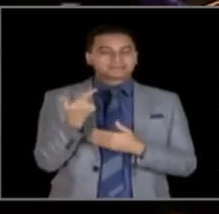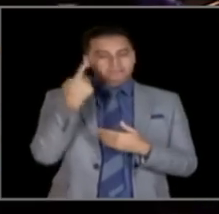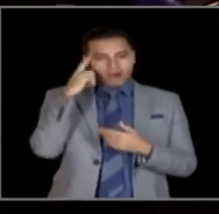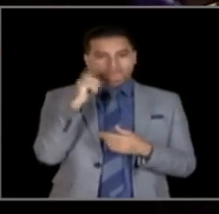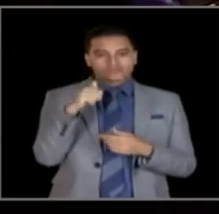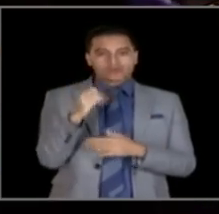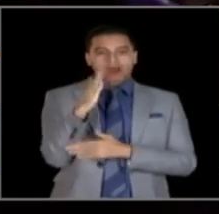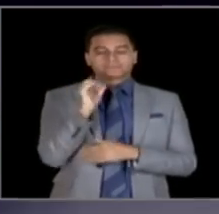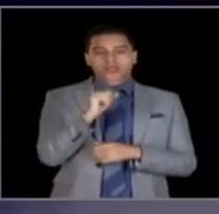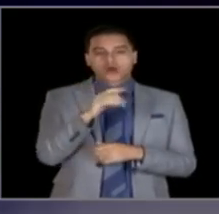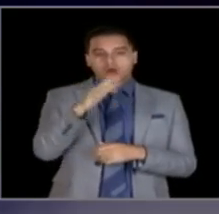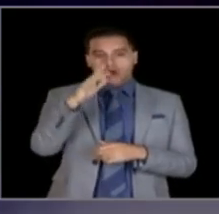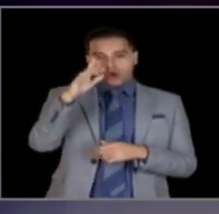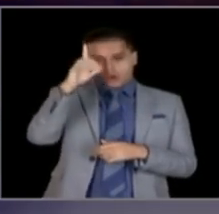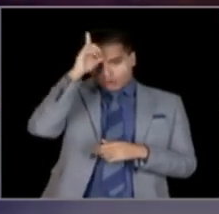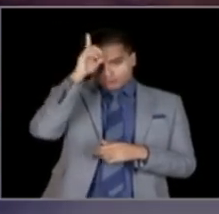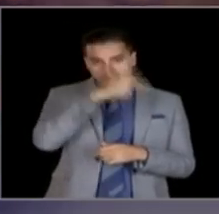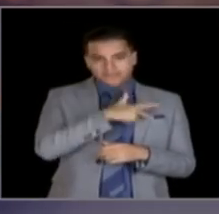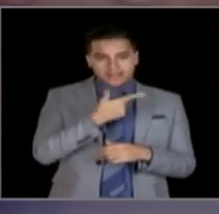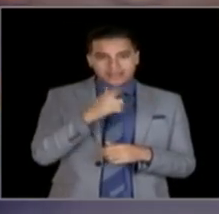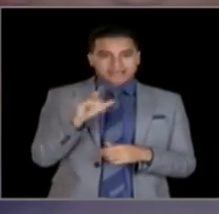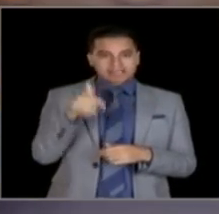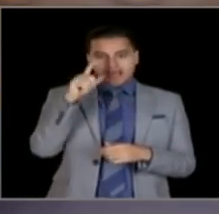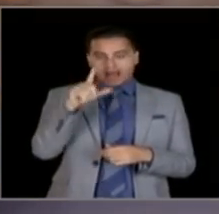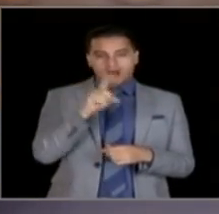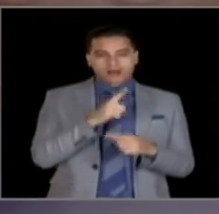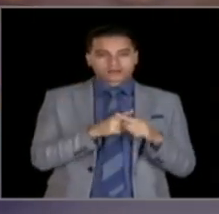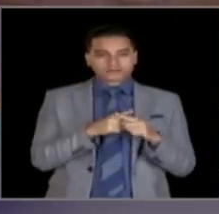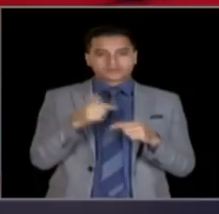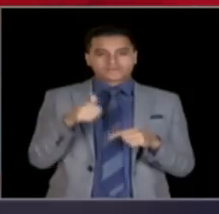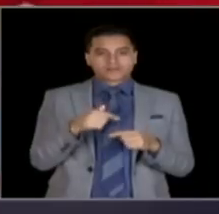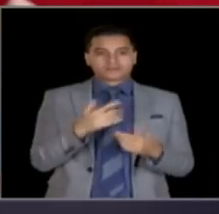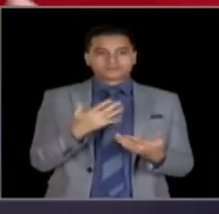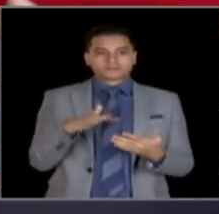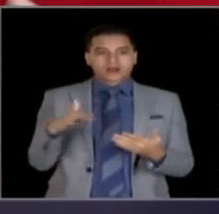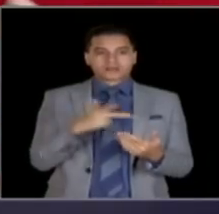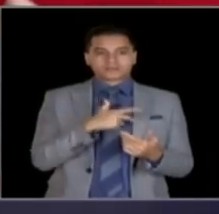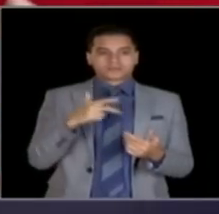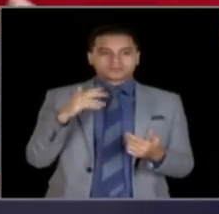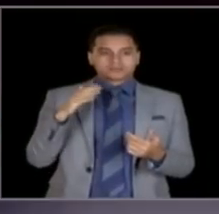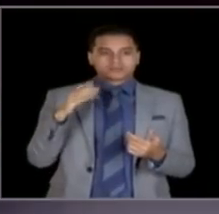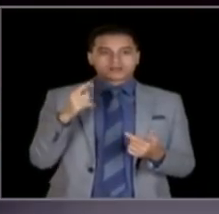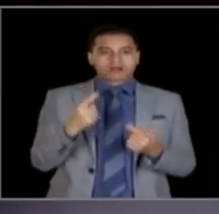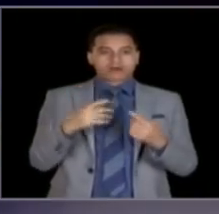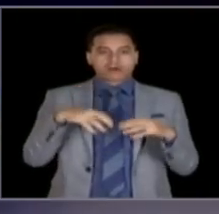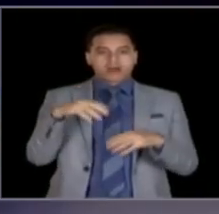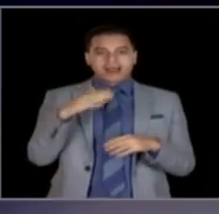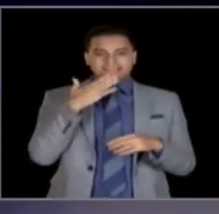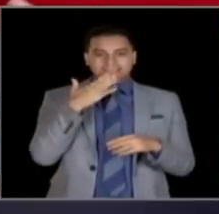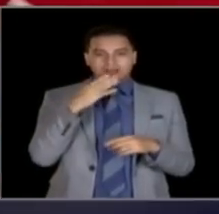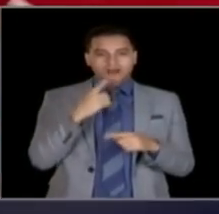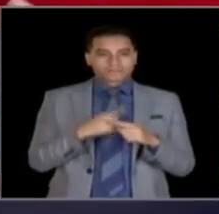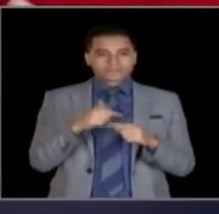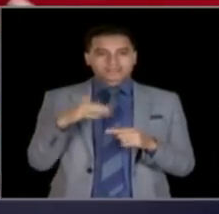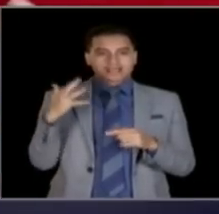لدولة الأردن؟ ريال. غلط. تقع صحراء سونوروا بإحدى القارات، فما هي؟ أتيا؟